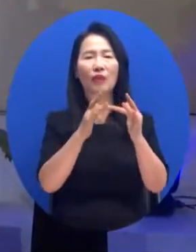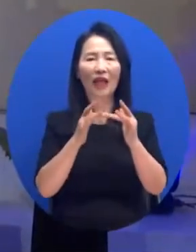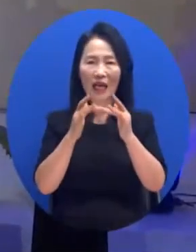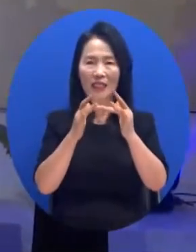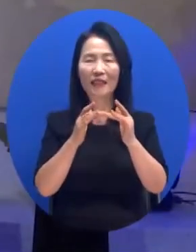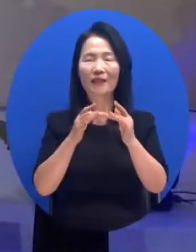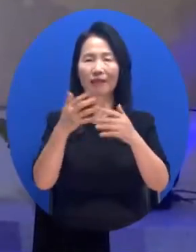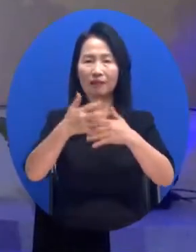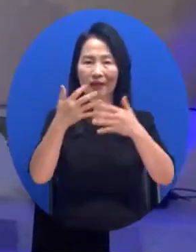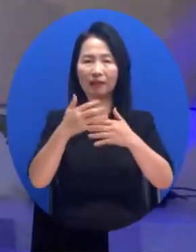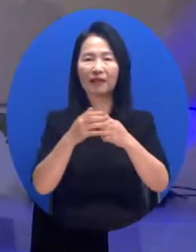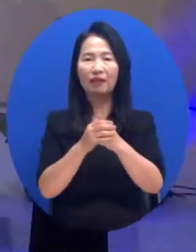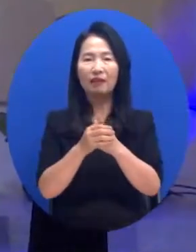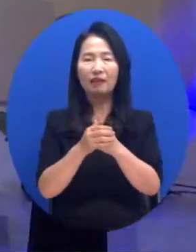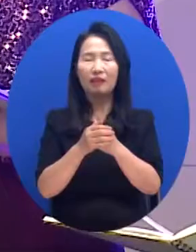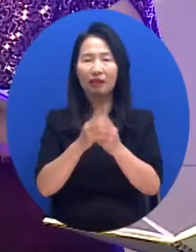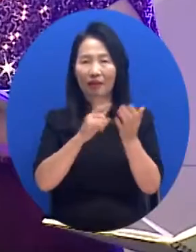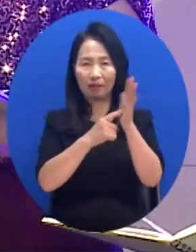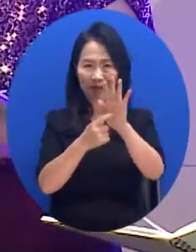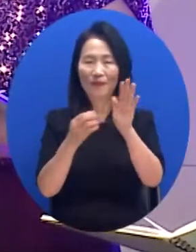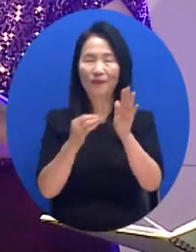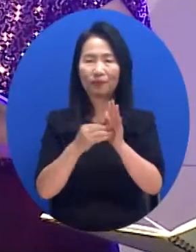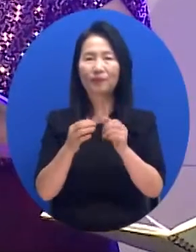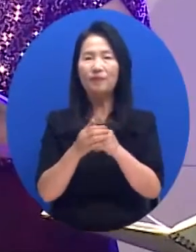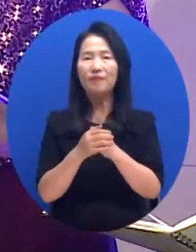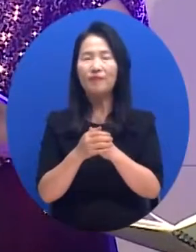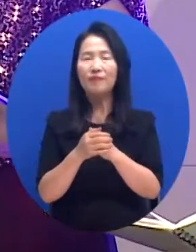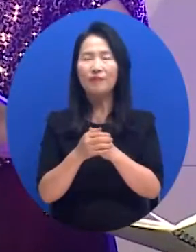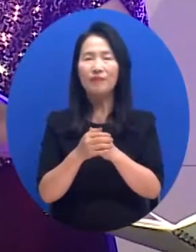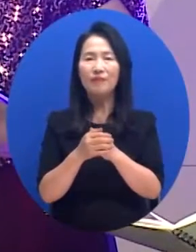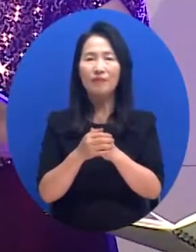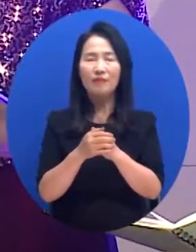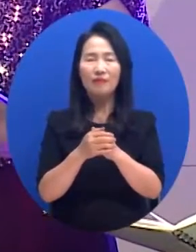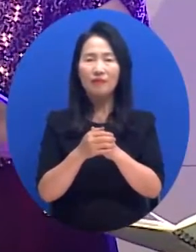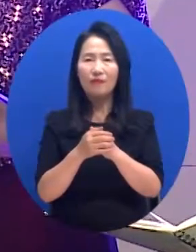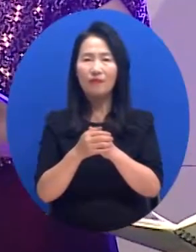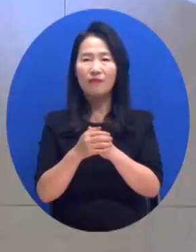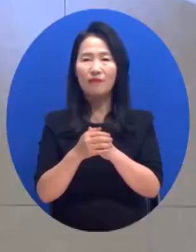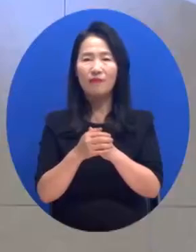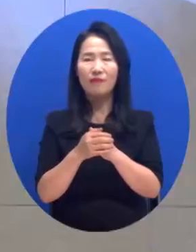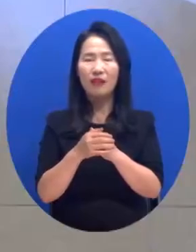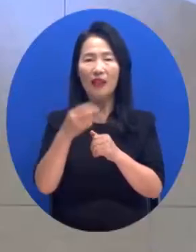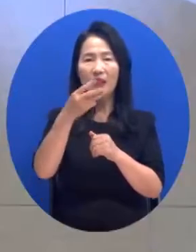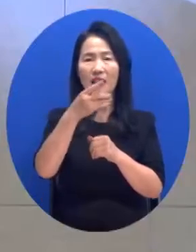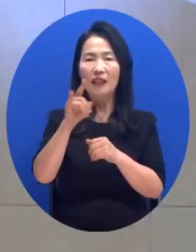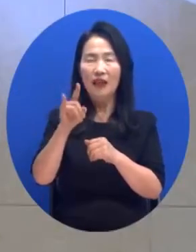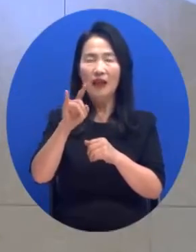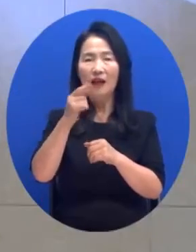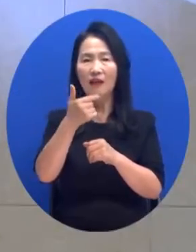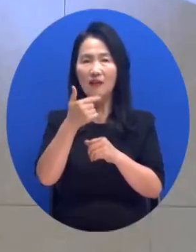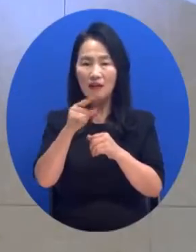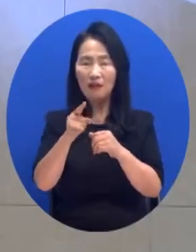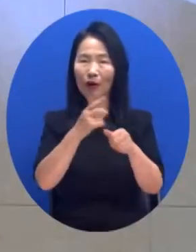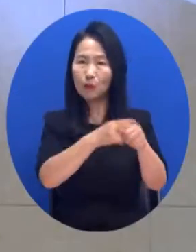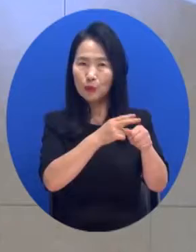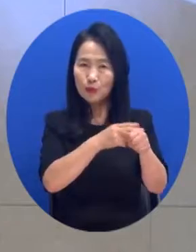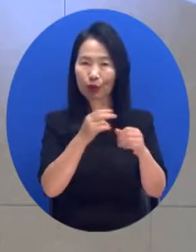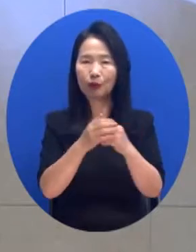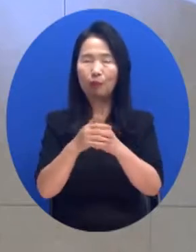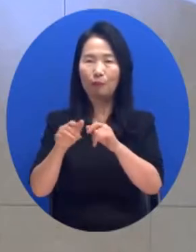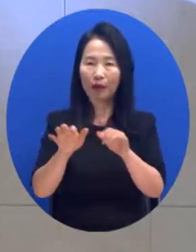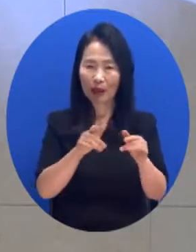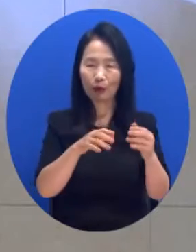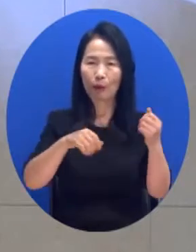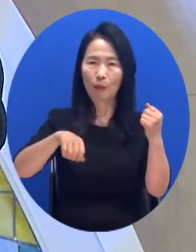통해 비대면으로 생중계됐습니다. 대한민국을 대표하는 성악가 테너 이문균 교수와 피아노,